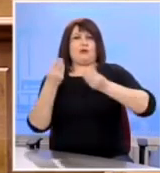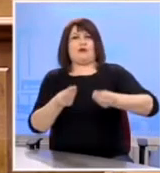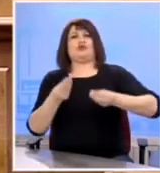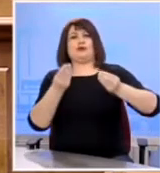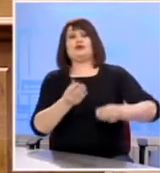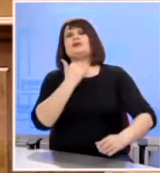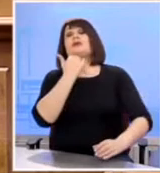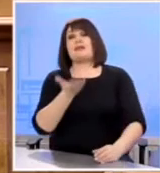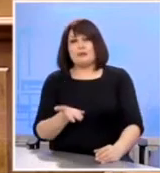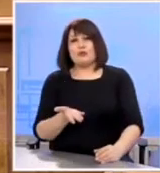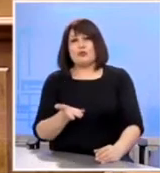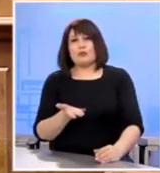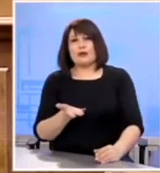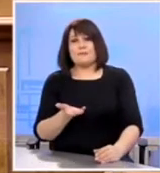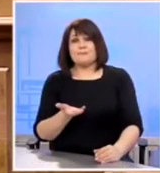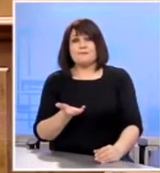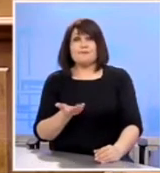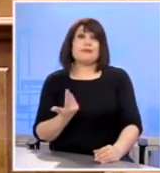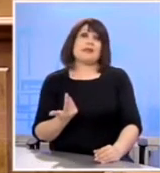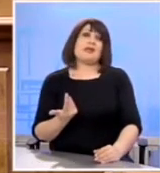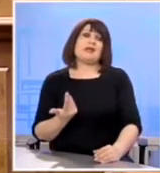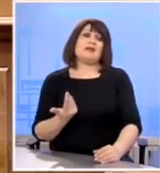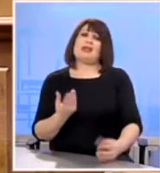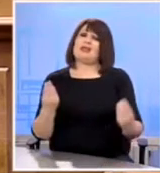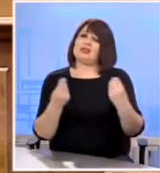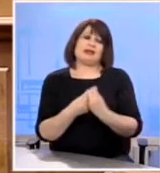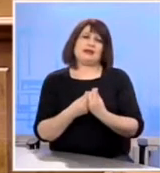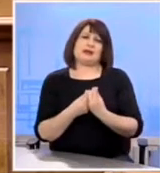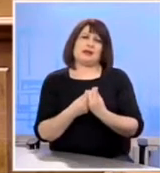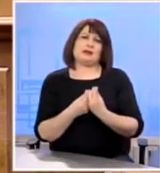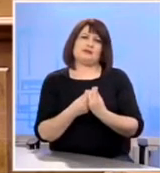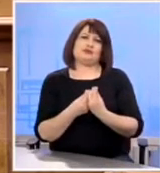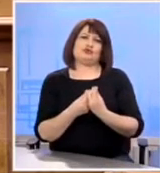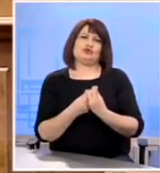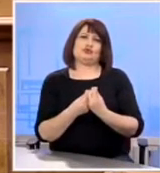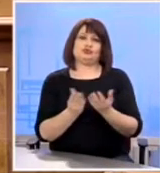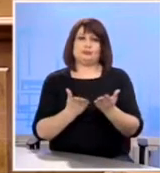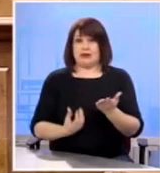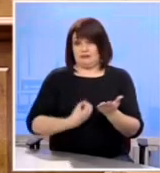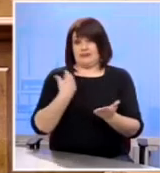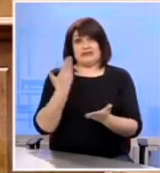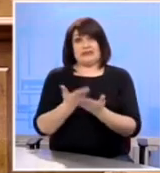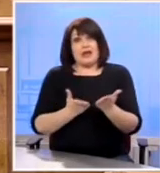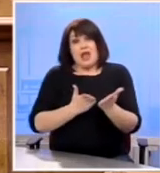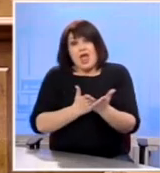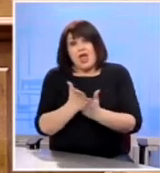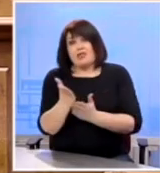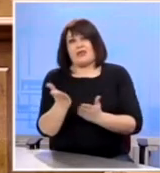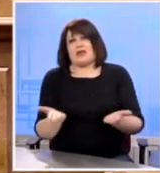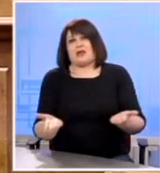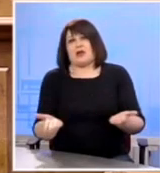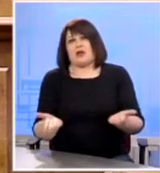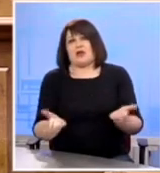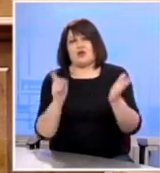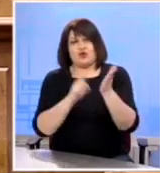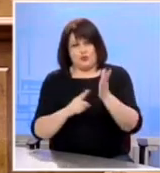να αποδώσει, αλλά και νομίζω ότι δεν θα συνάδουν με το κοινό περί δικαίου αίσθημα και να δημιουργήσει με την